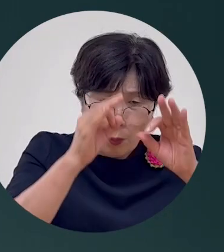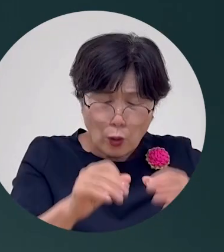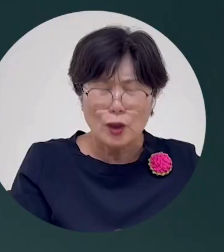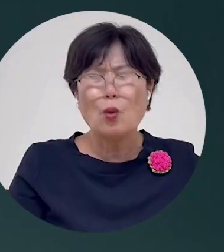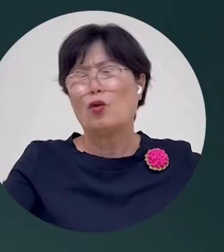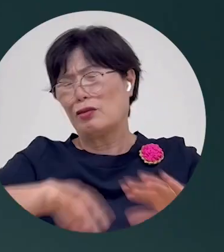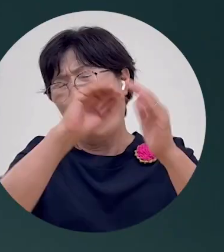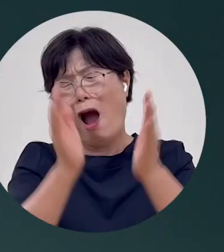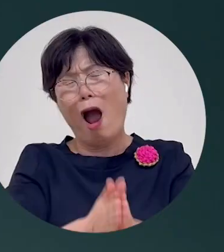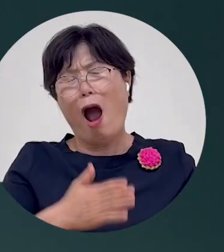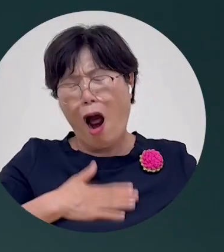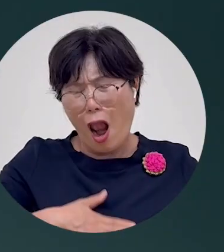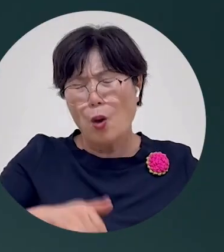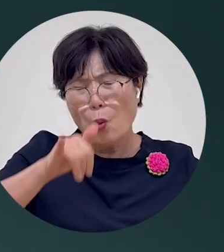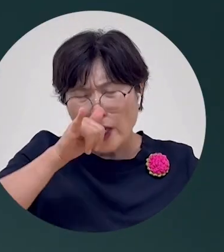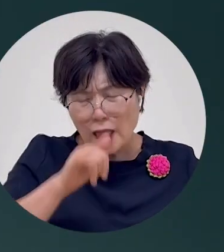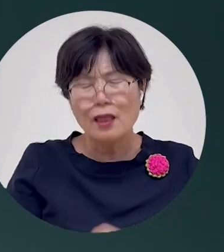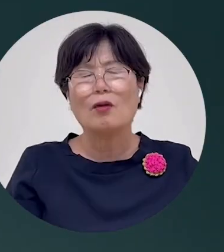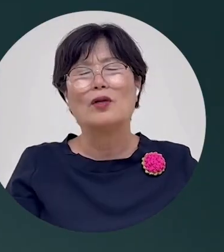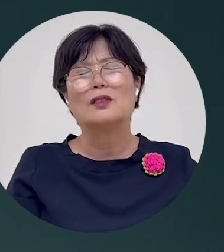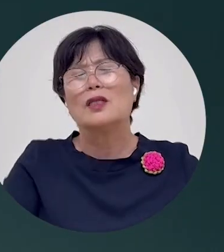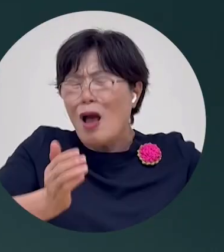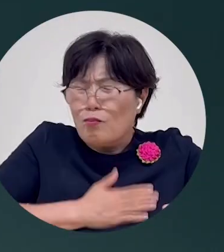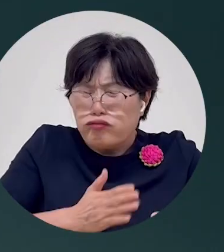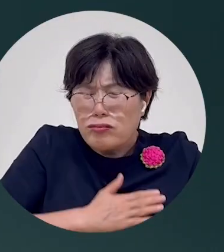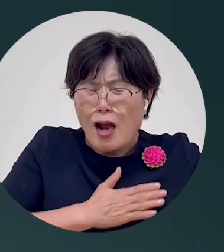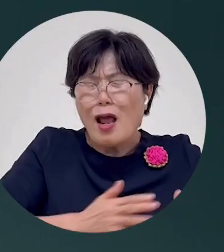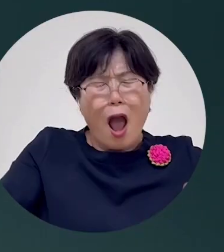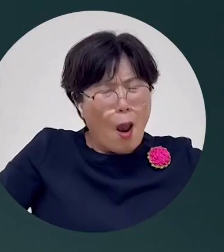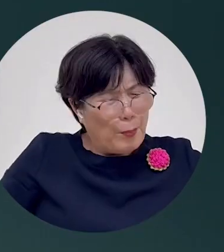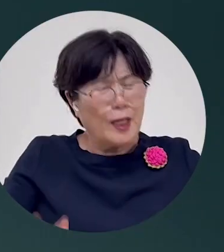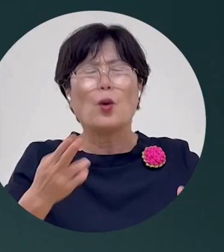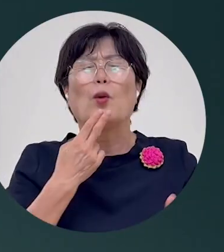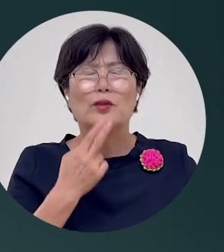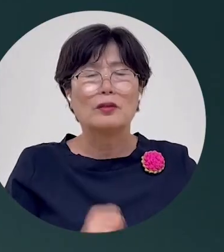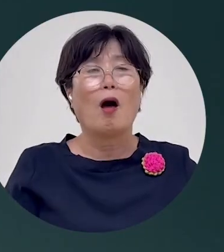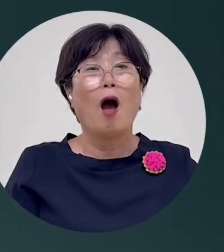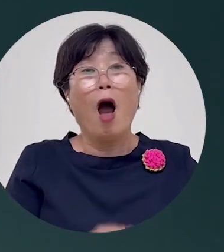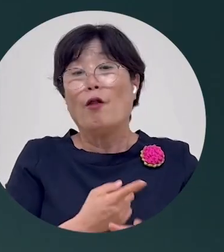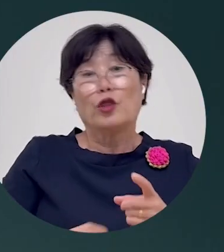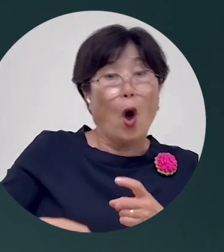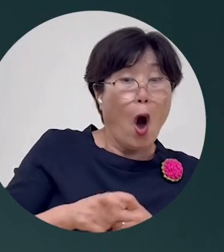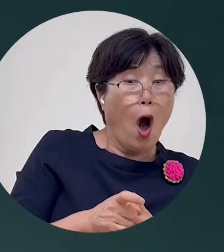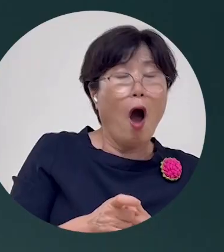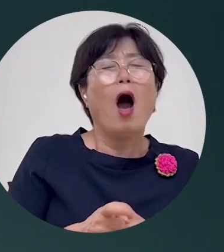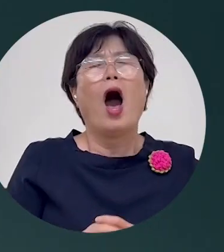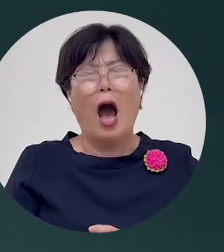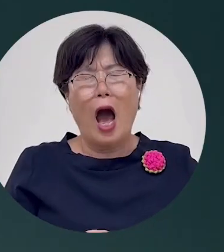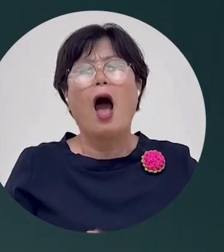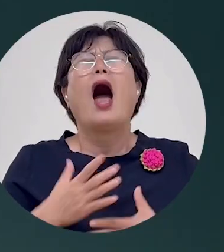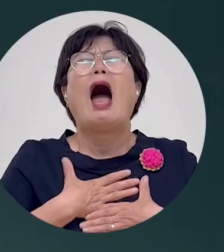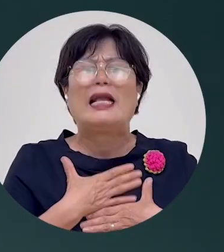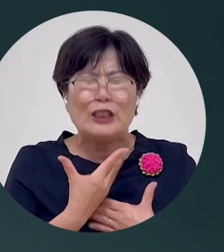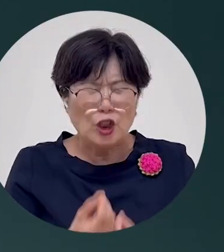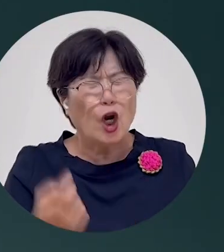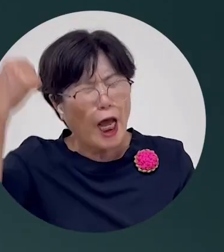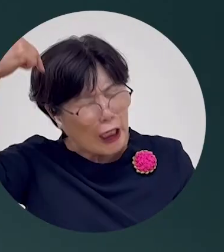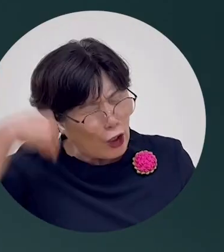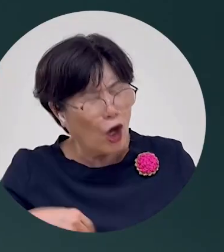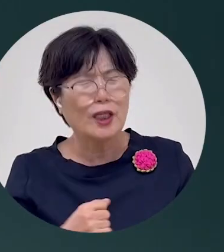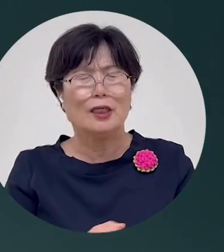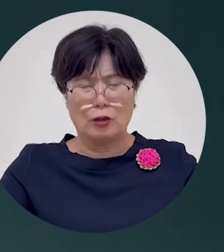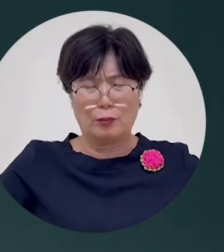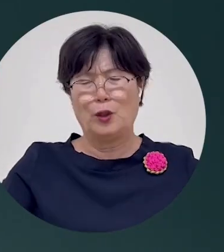것은 불안해할 것이 아니라 우리는 든든하게 여겨야 합니다. 여러분 모든 것을